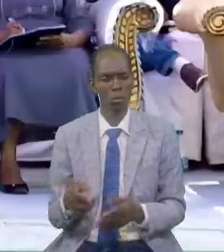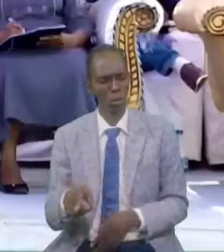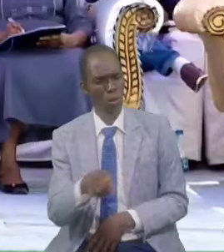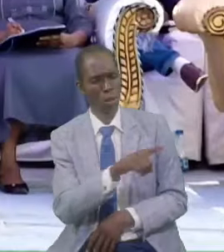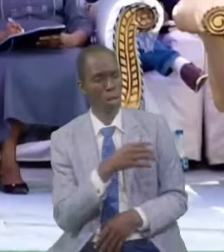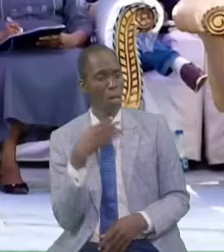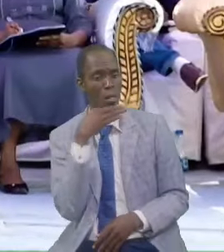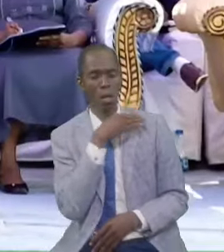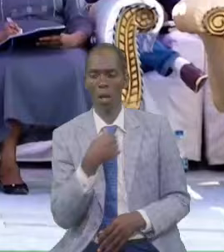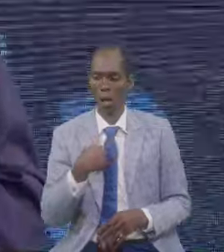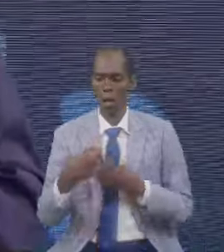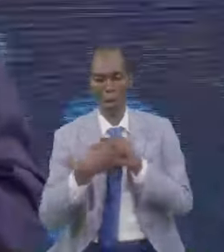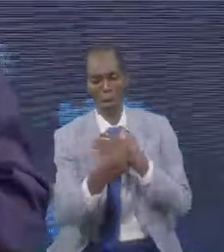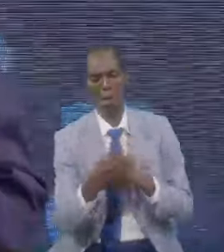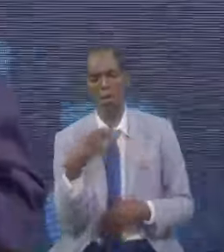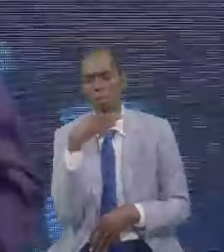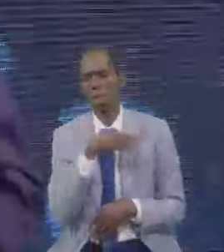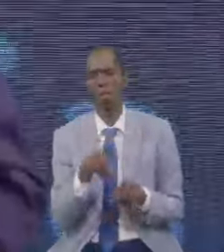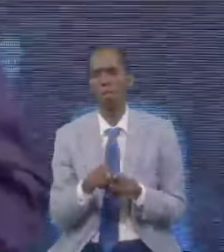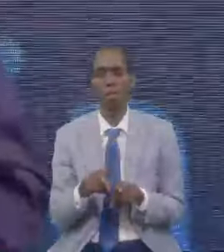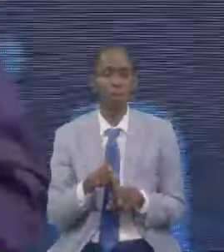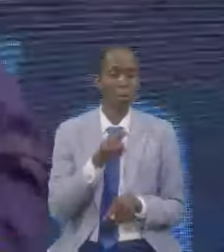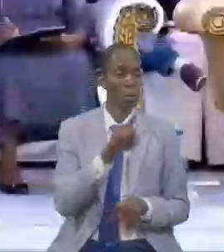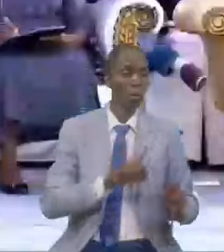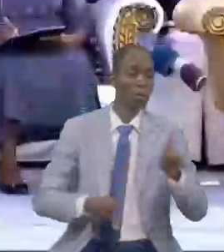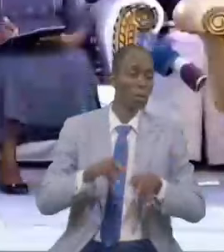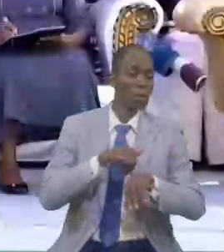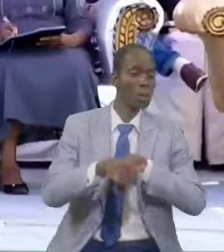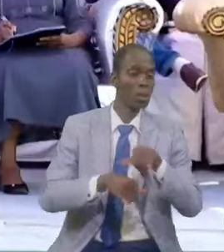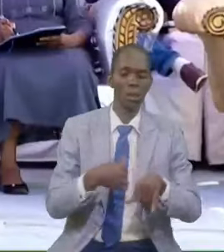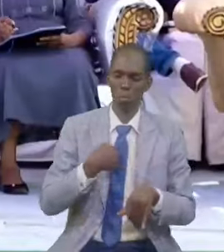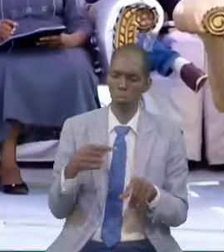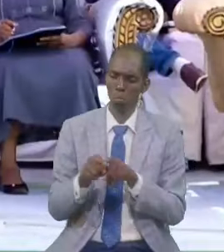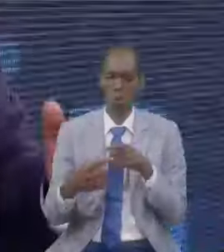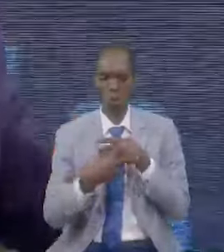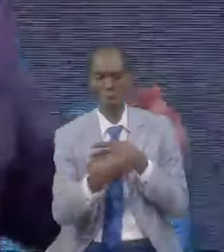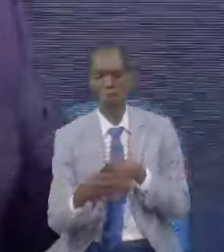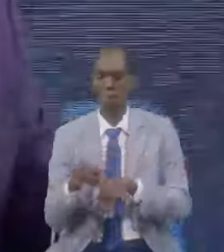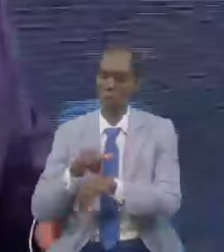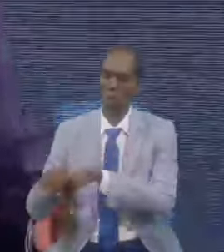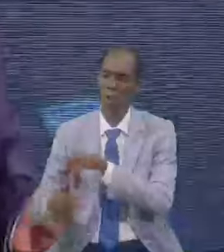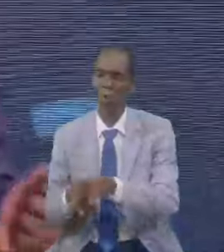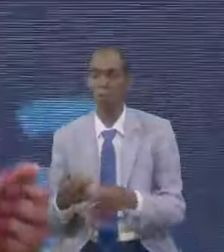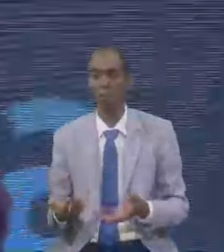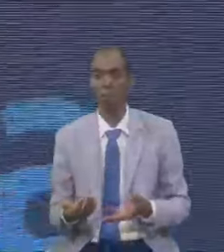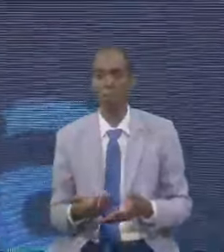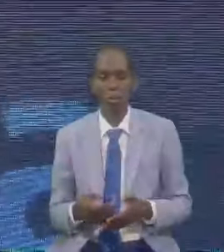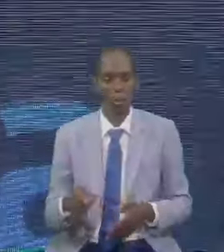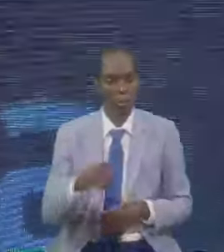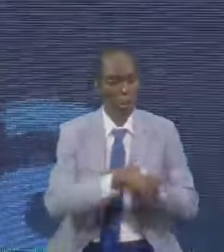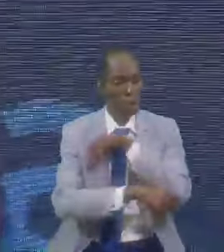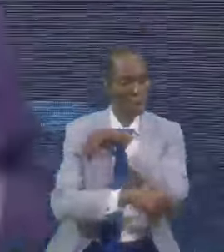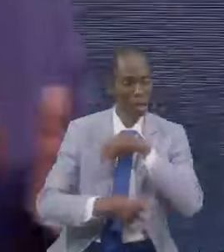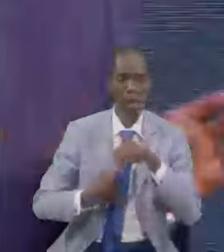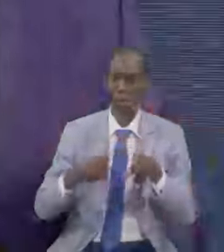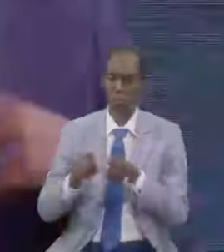They lie, I lie. వాడు అబద్ధం ఆడితే వీళ్ళు అబద్ధం ఆడతారు. They deceive, I deceive. వాళ్ళు మోసం చేస్తే వీళ్ళు మోసం చేస్తారు. They grab, I grab. వాళ్ళు చెరపడితే